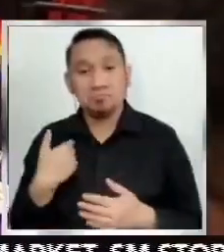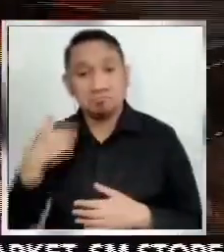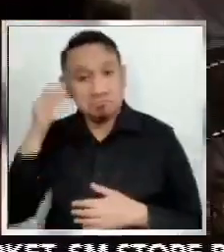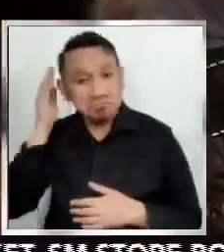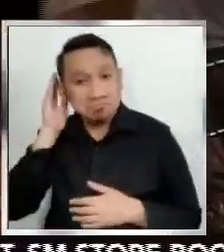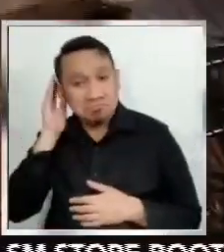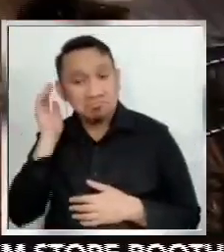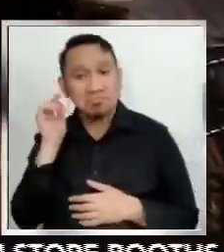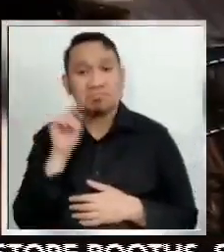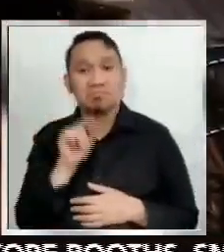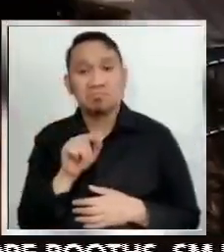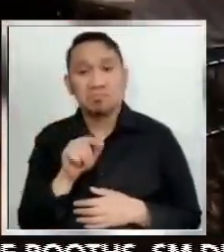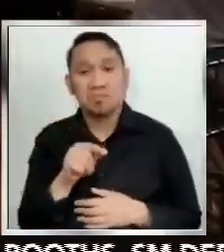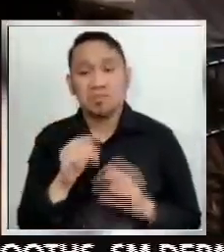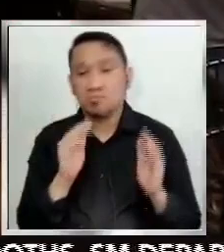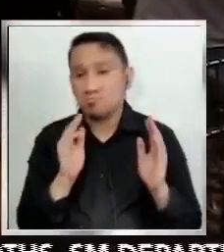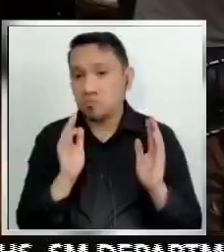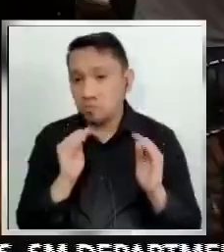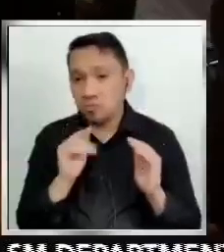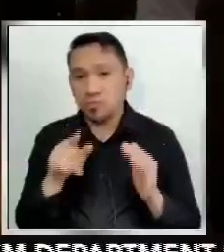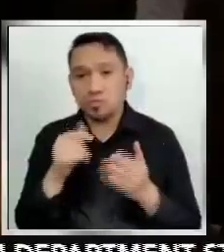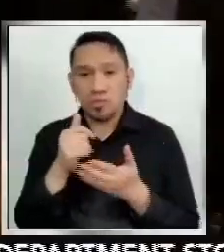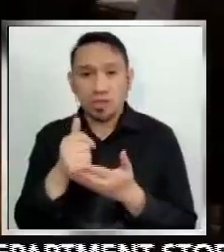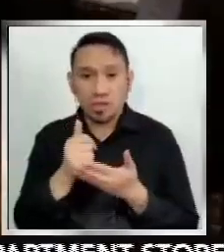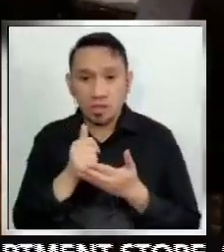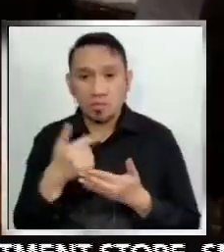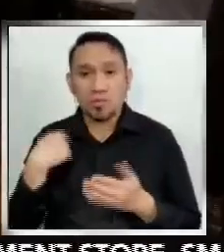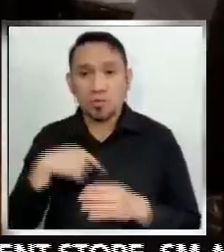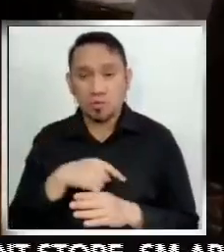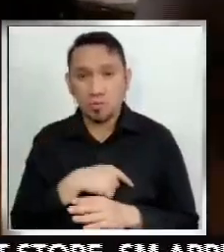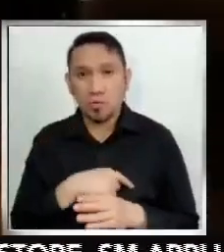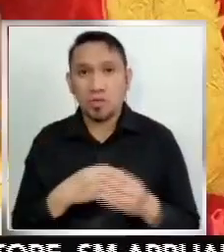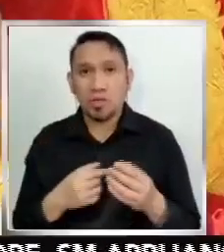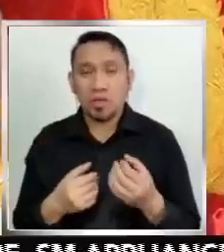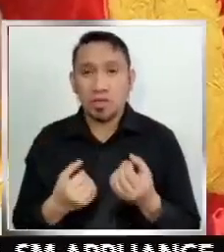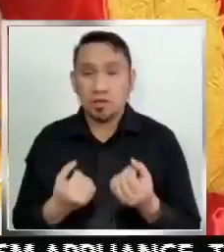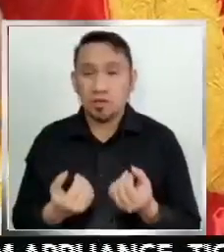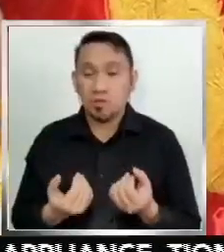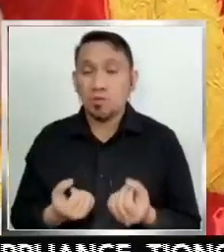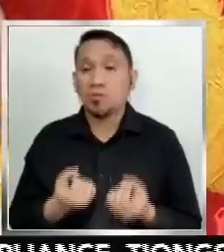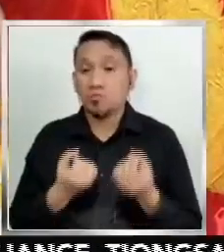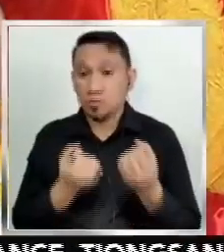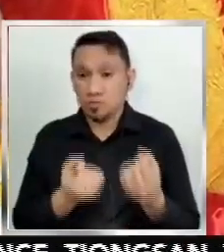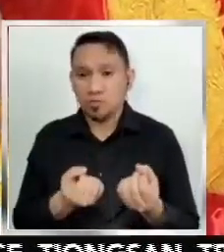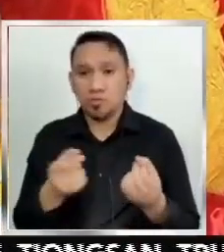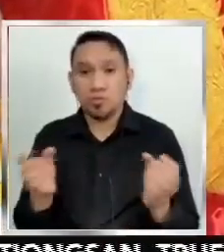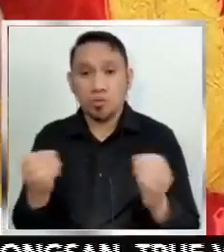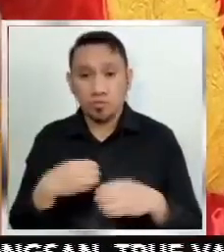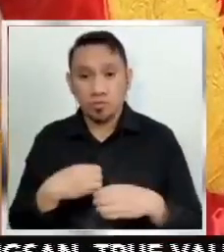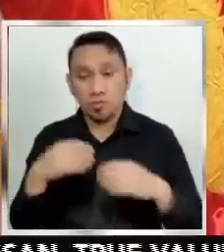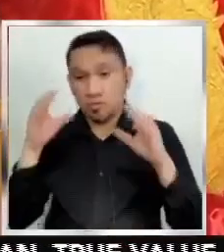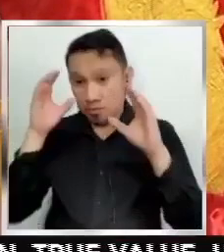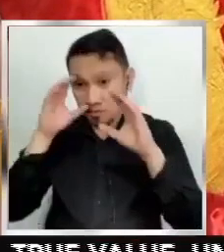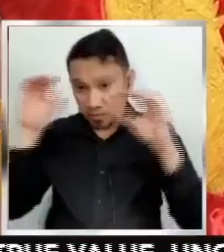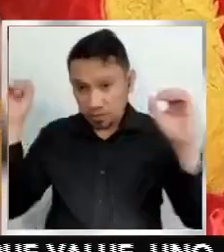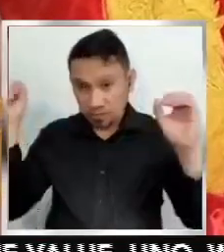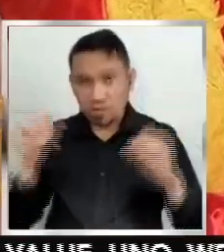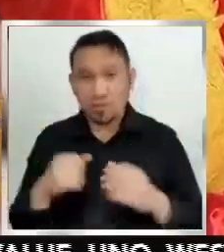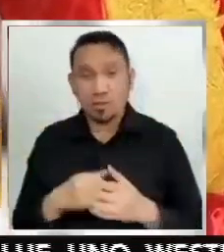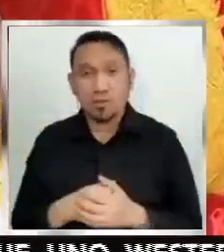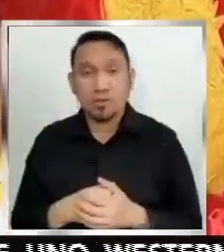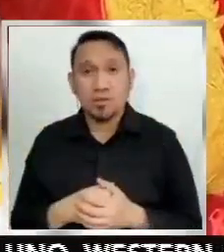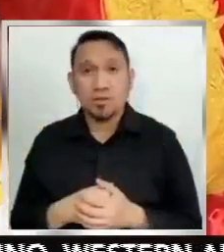pagtitipon. Sana tulungan niyo po kaming ma-endorso sa opisina ng ating Pangulo ang the eventual